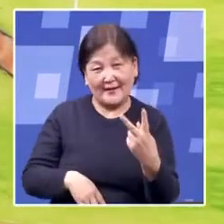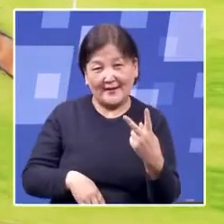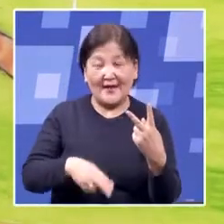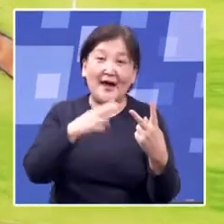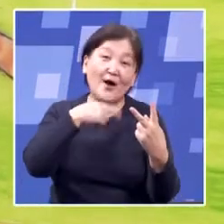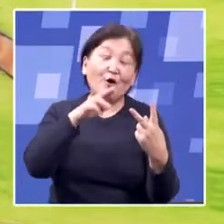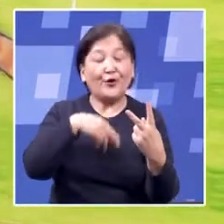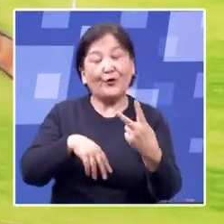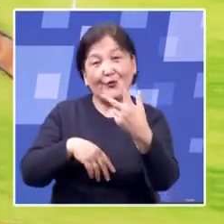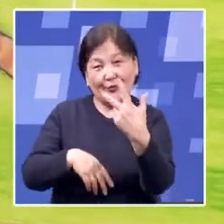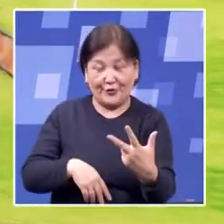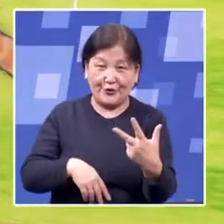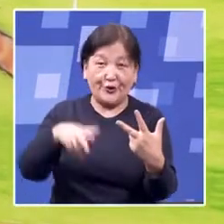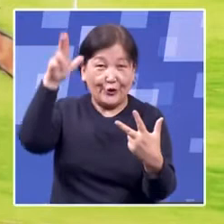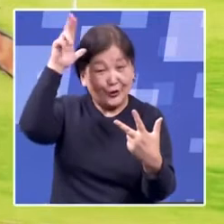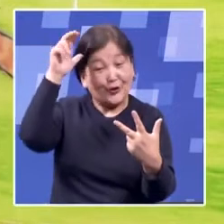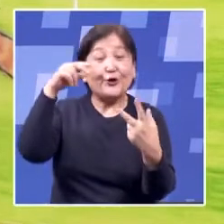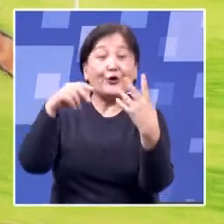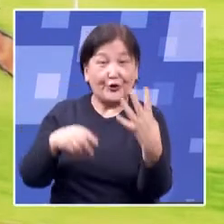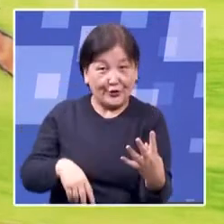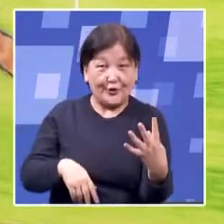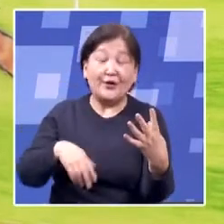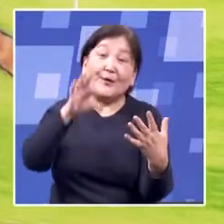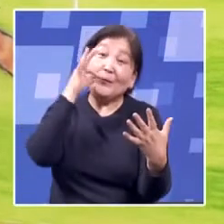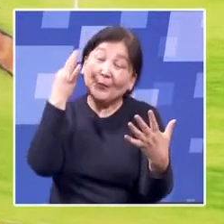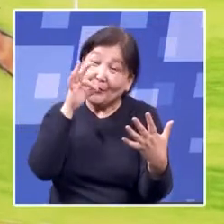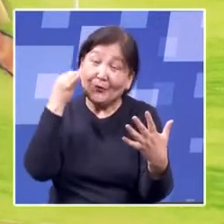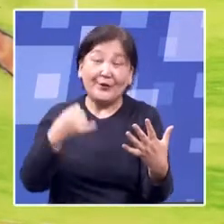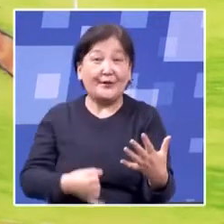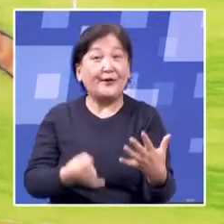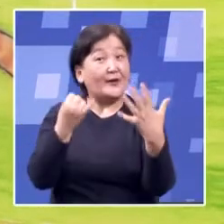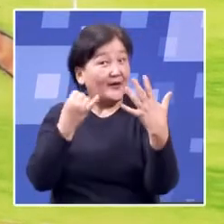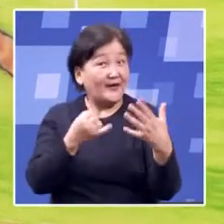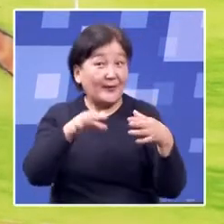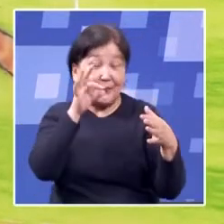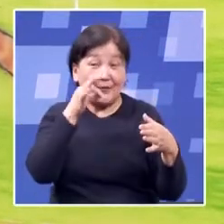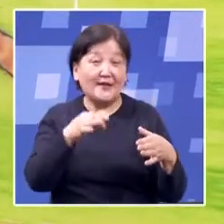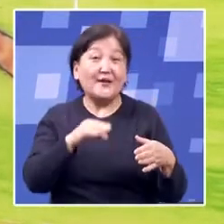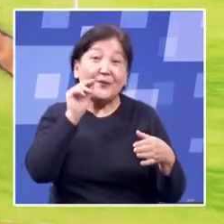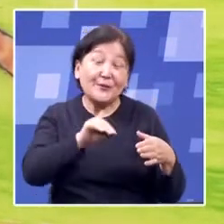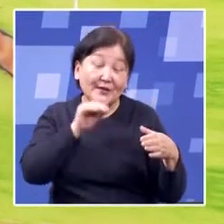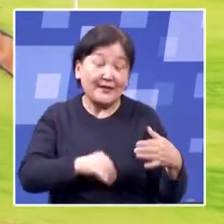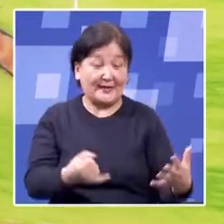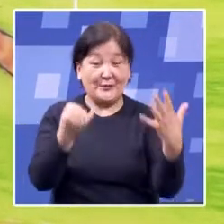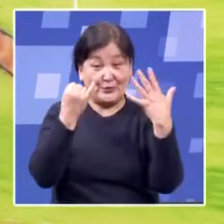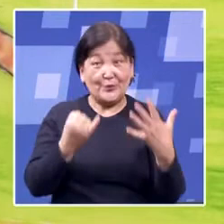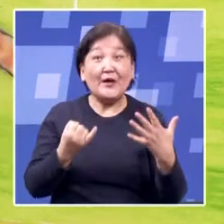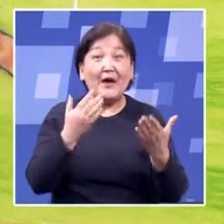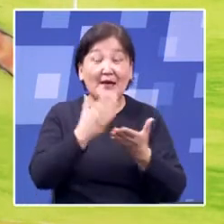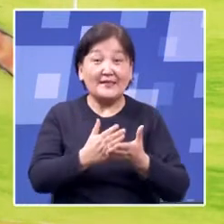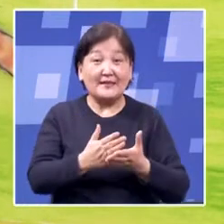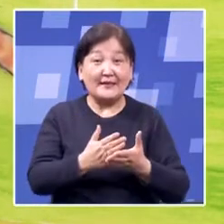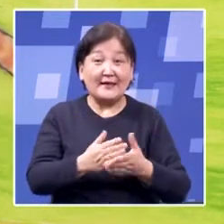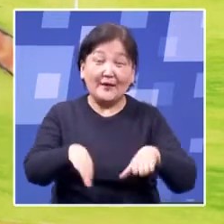эмгэн, ач охин, нохой, мөр, хулхан. Одоо багш нь дөрүүдээ